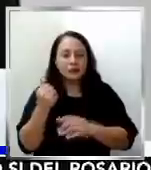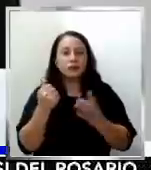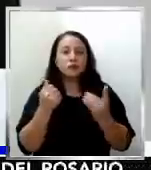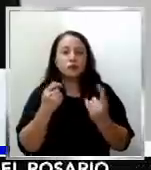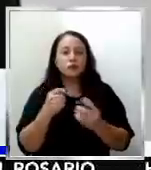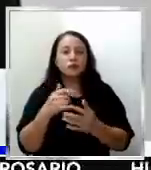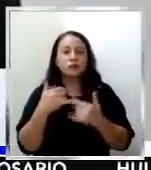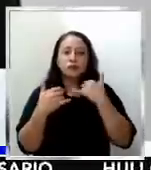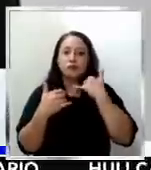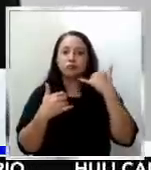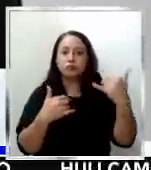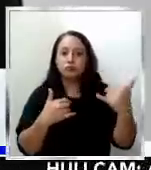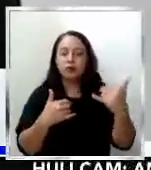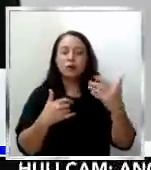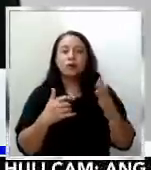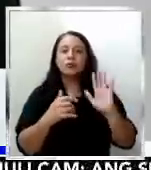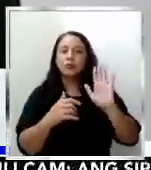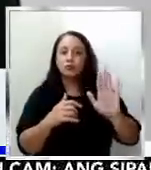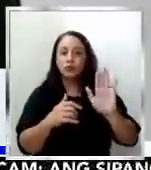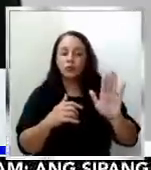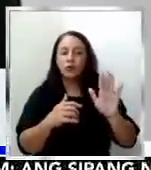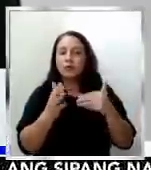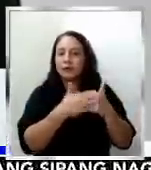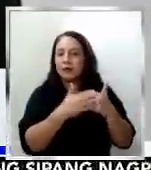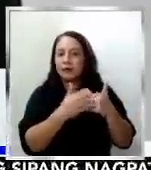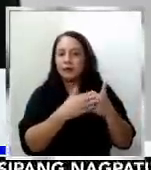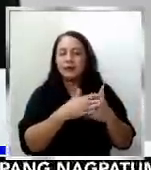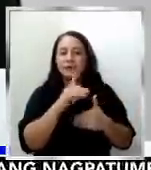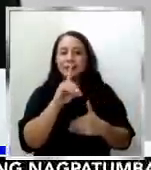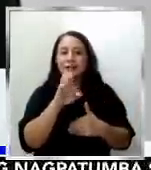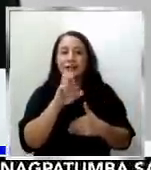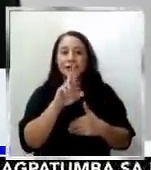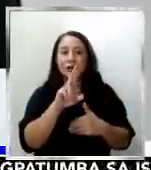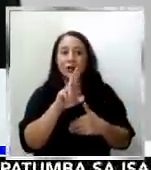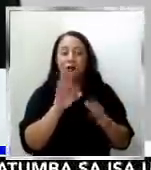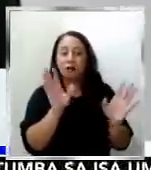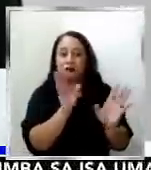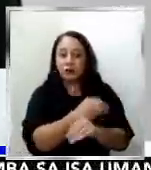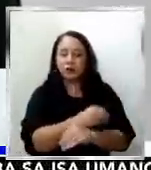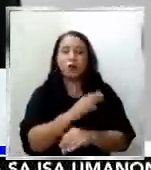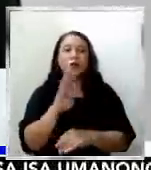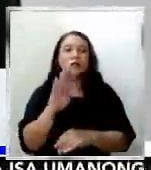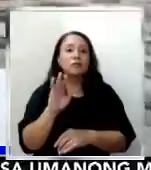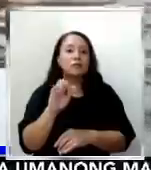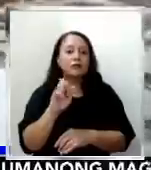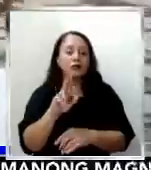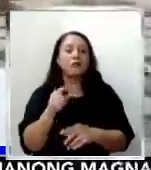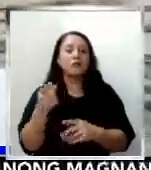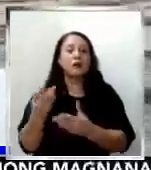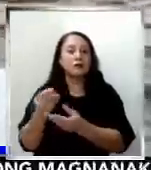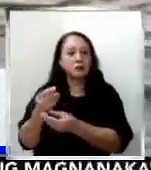kaagad sa inyo pong pinakamalapit na DNR office or BFAR para ho malunasan kaagad.